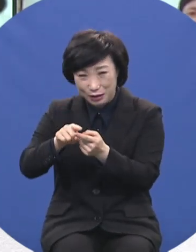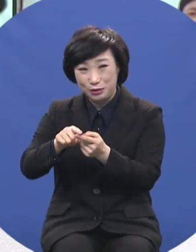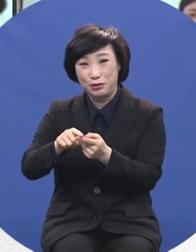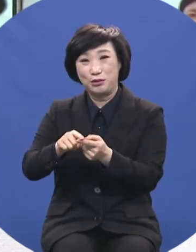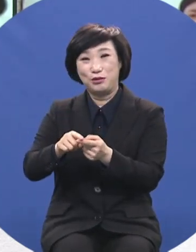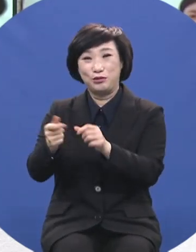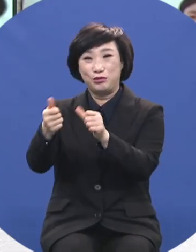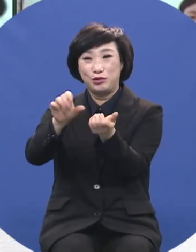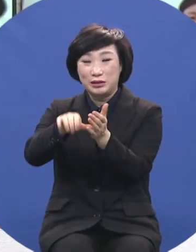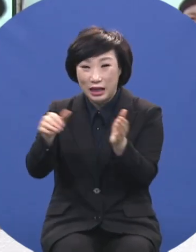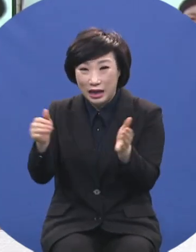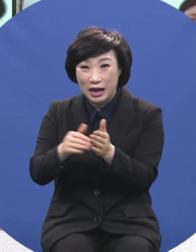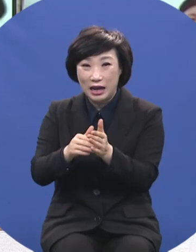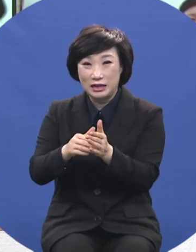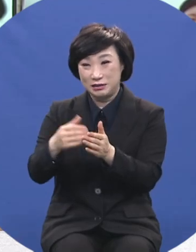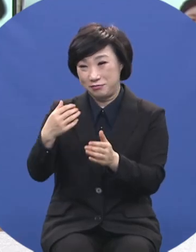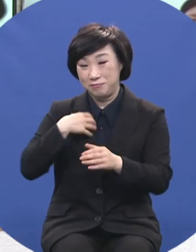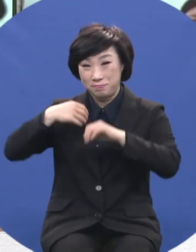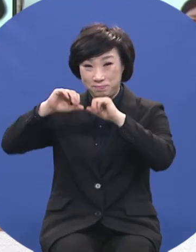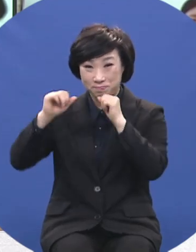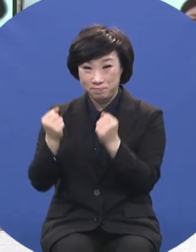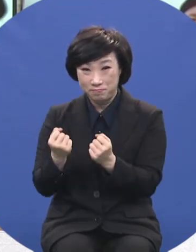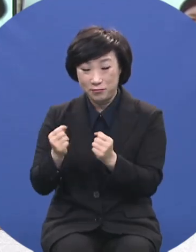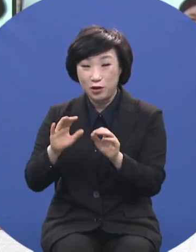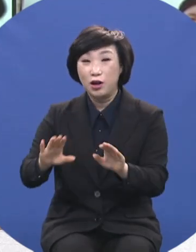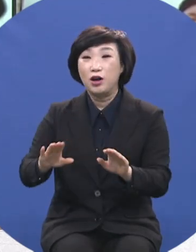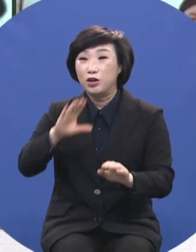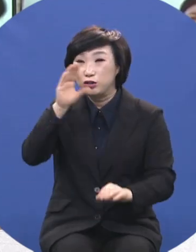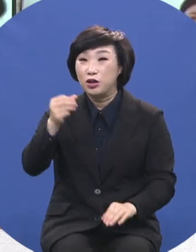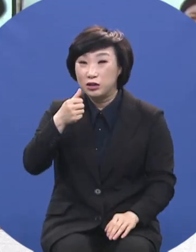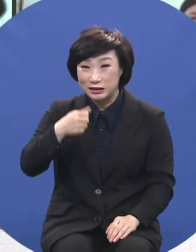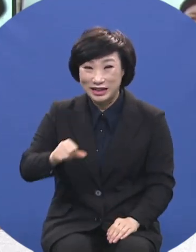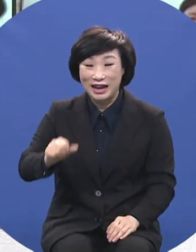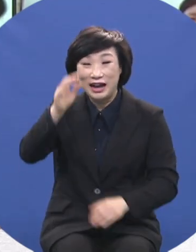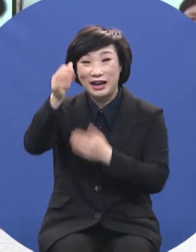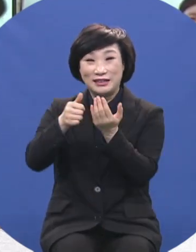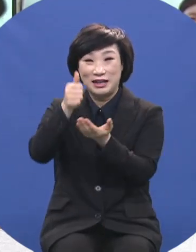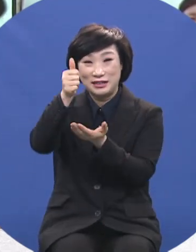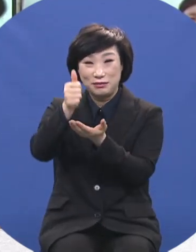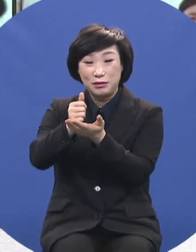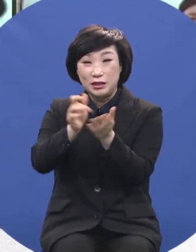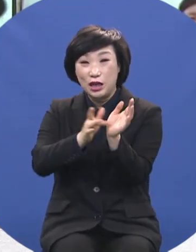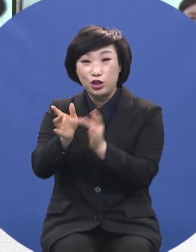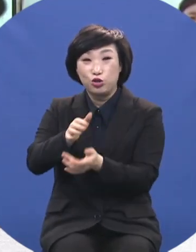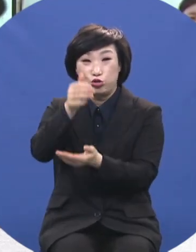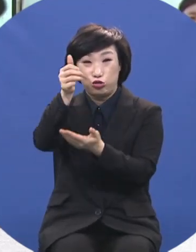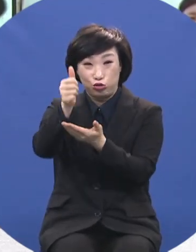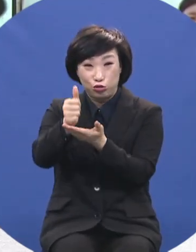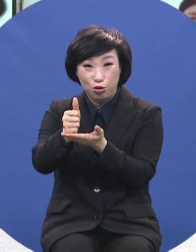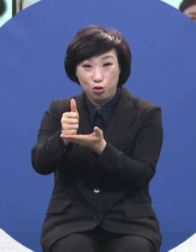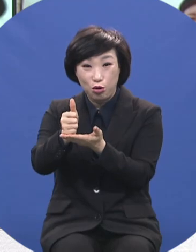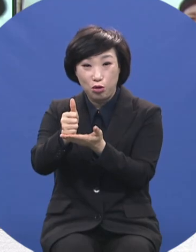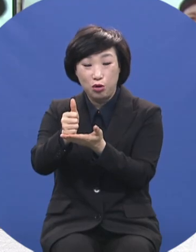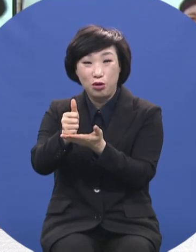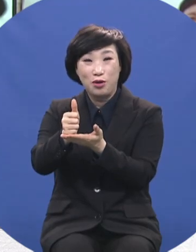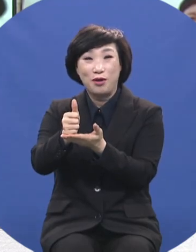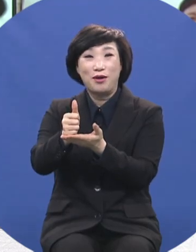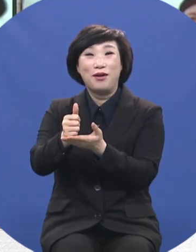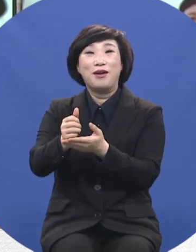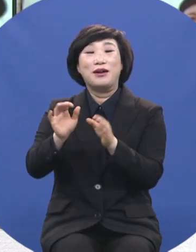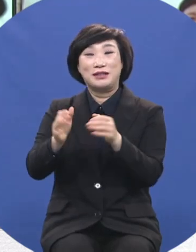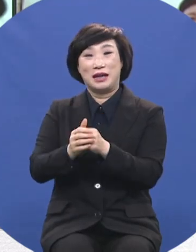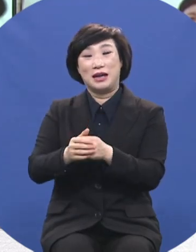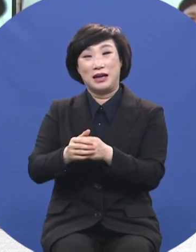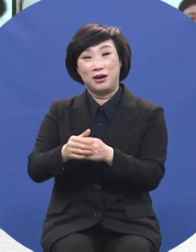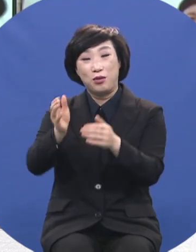그대로 죽기까지 성취하신 성자 하나님 예수 그리스도의 작품